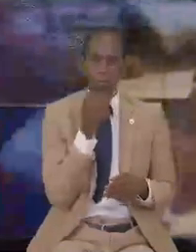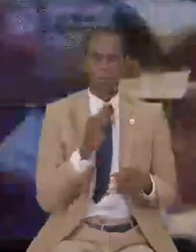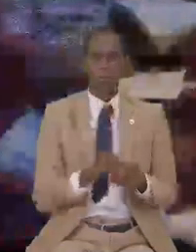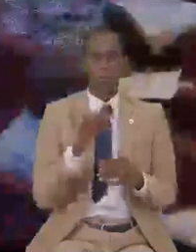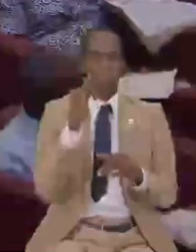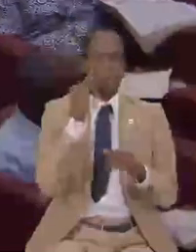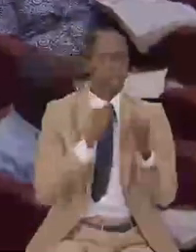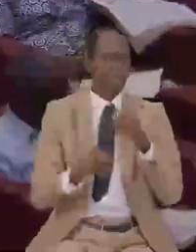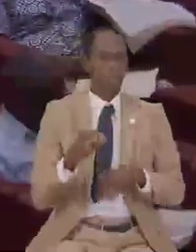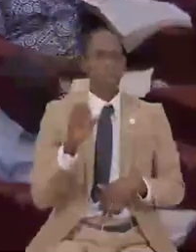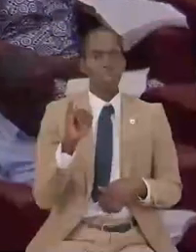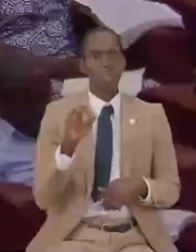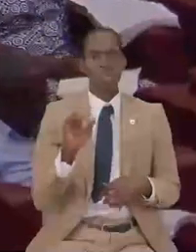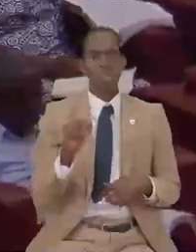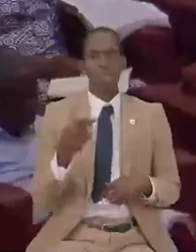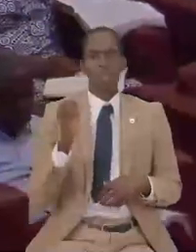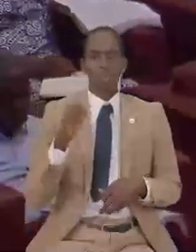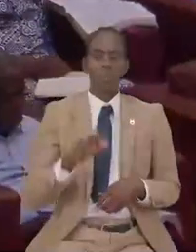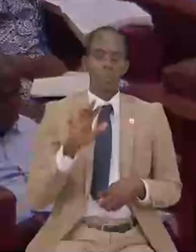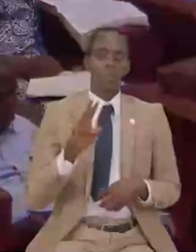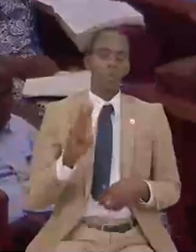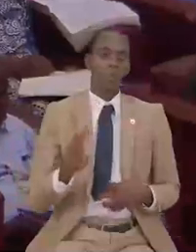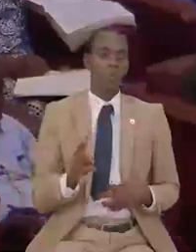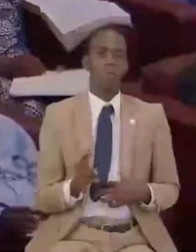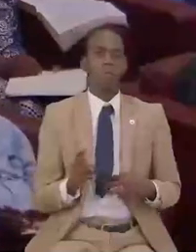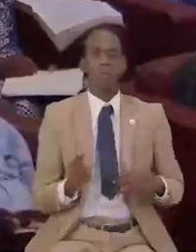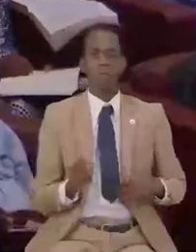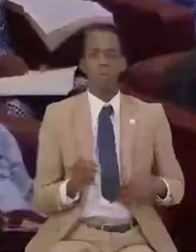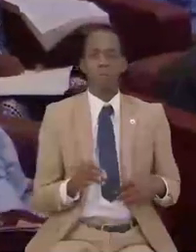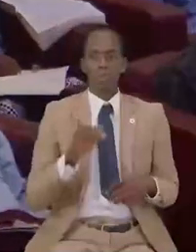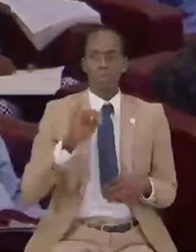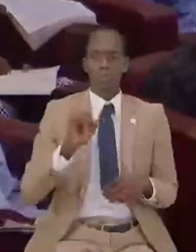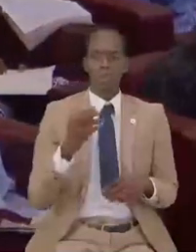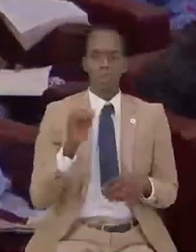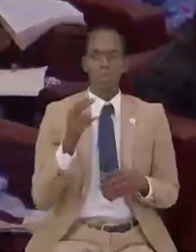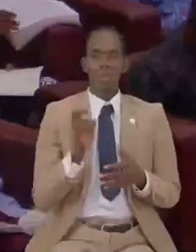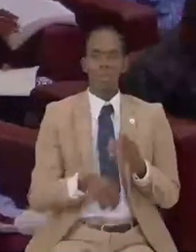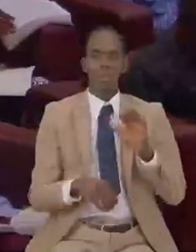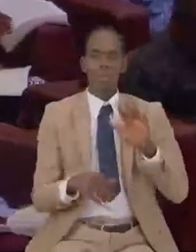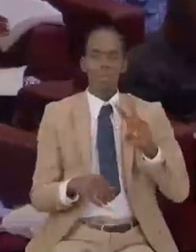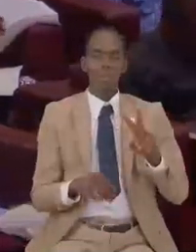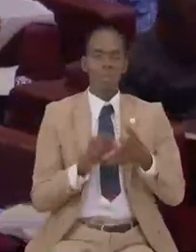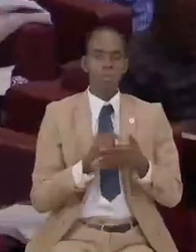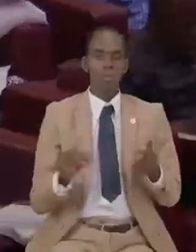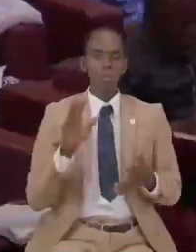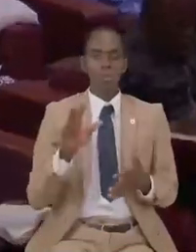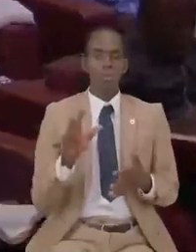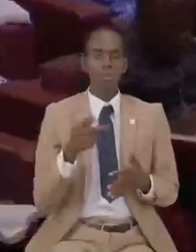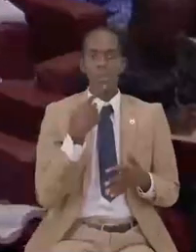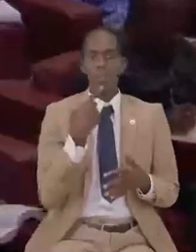52. Ésaïe 52. Ésaïe 52. Ésaïe 52.